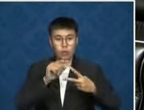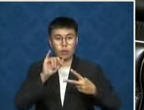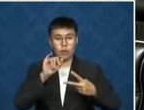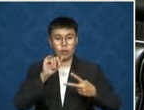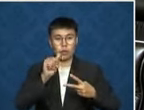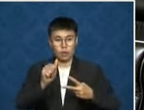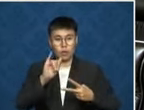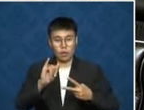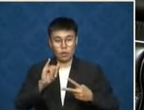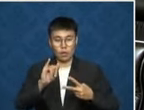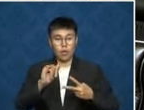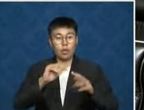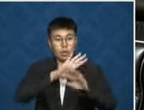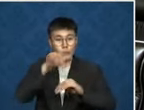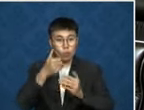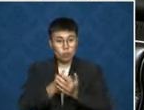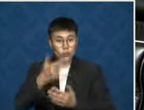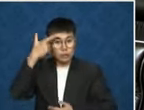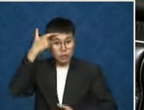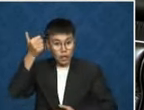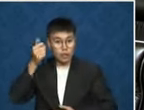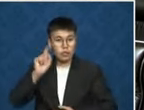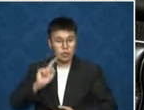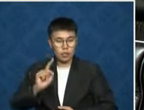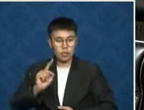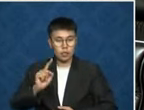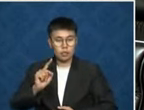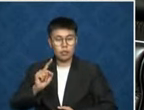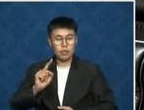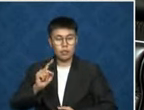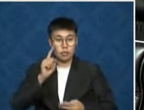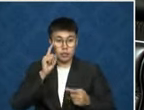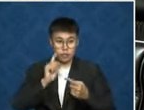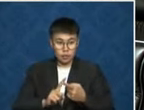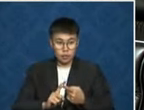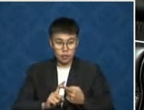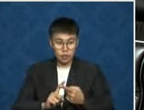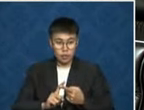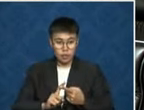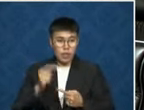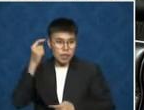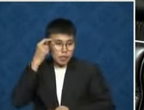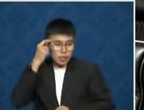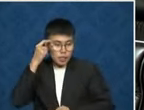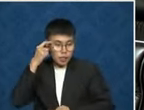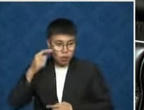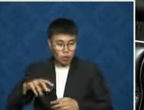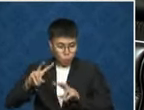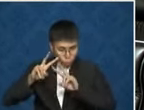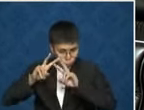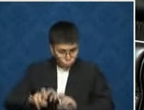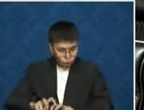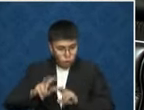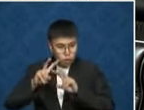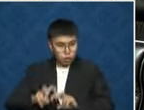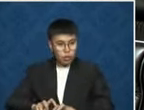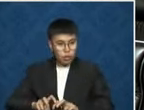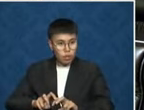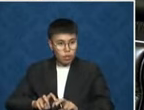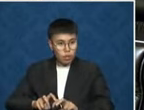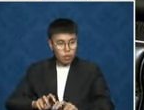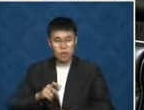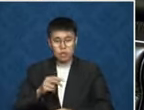วบนโลกใบนี้นะครับจะฉลาดได้ประกอบไปด้วย2สิ่งเท่านั้นครับสิ่งแรกก็คือในเรื่องของตรรกะลอจิกนะฮะหรือว่าที่เราเรียกกันภาษาคอมพิวเตอร์ว่าอัลก